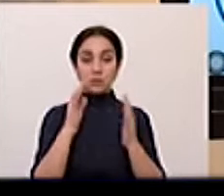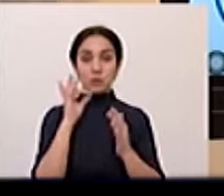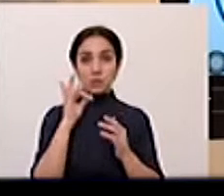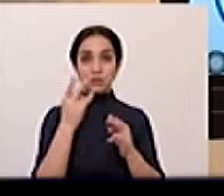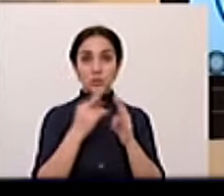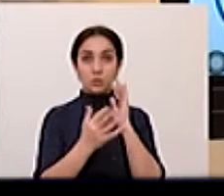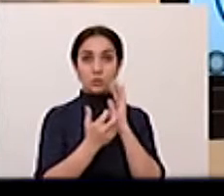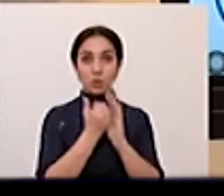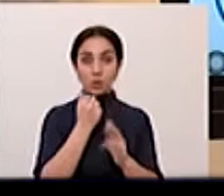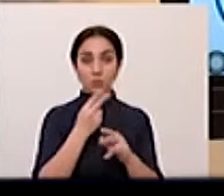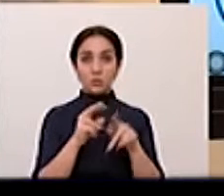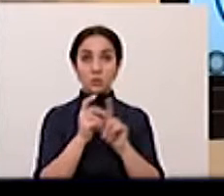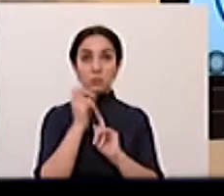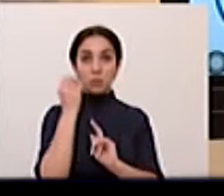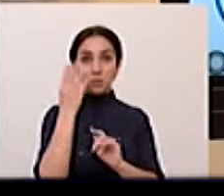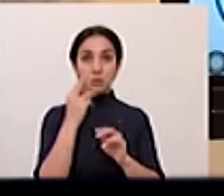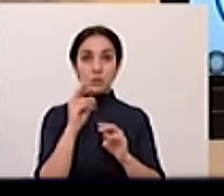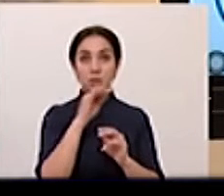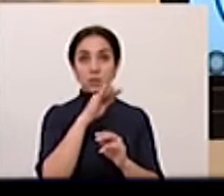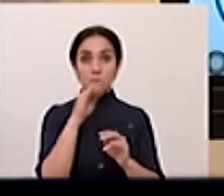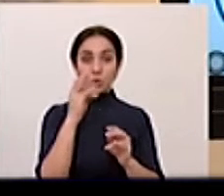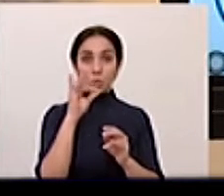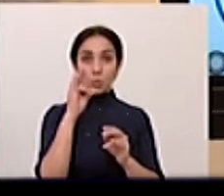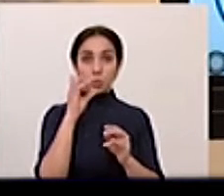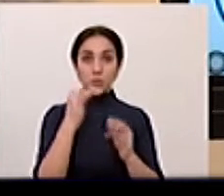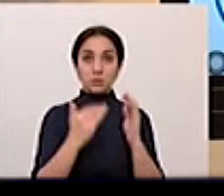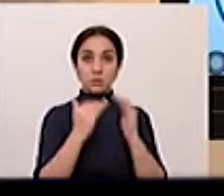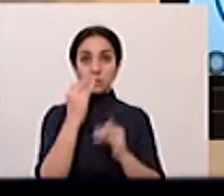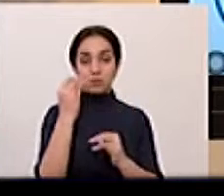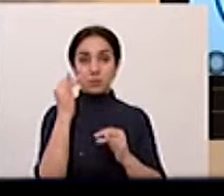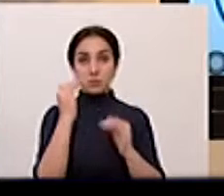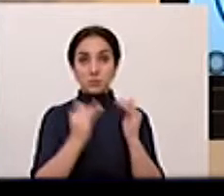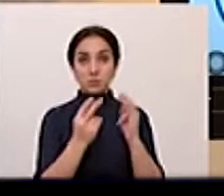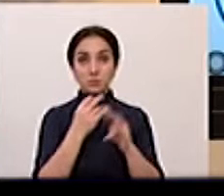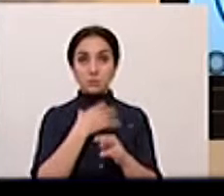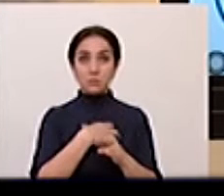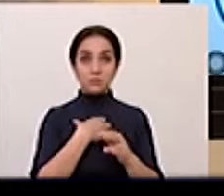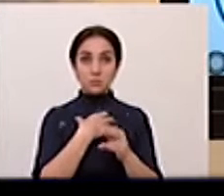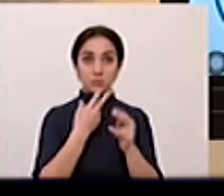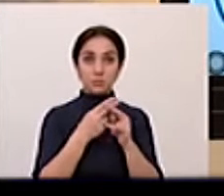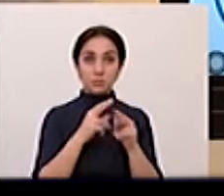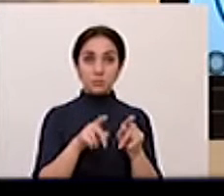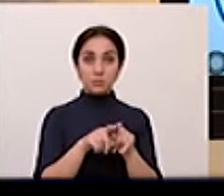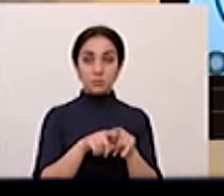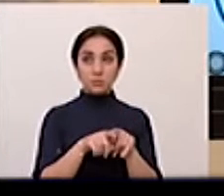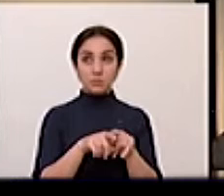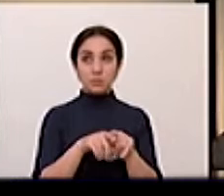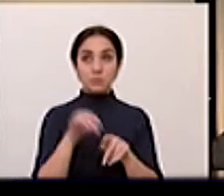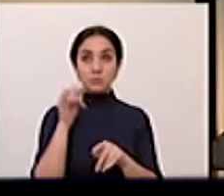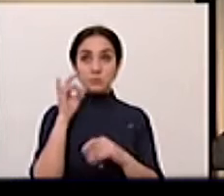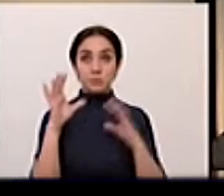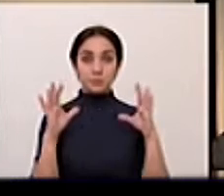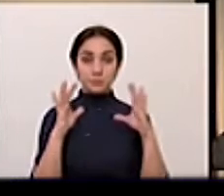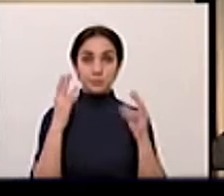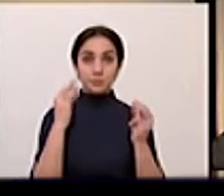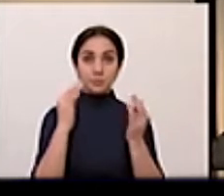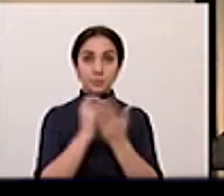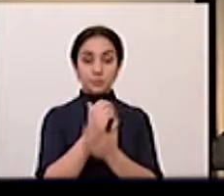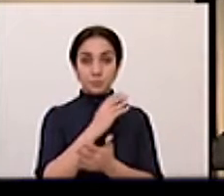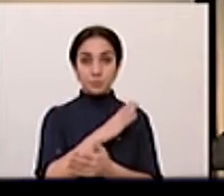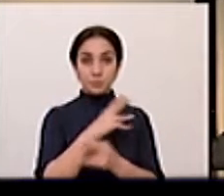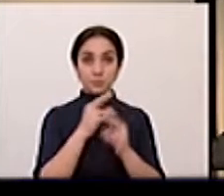radiusni olamiz. Bilamizki, kesik konusda yuqori hamda quyi asosida doiralar iborat